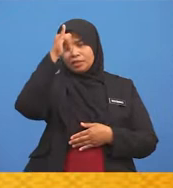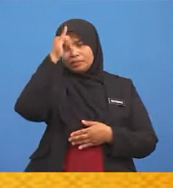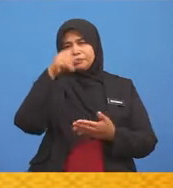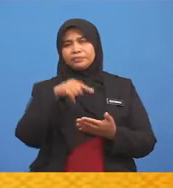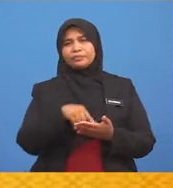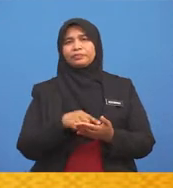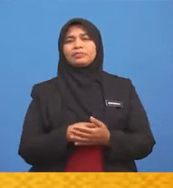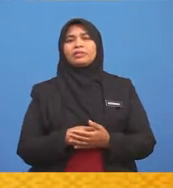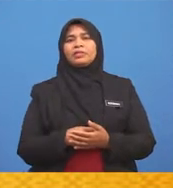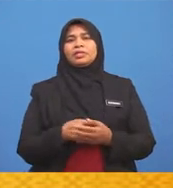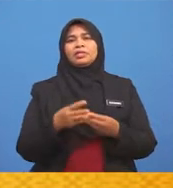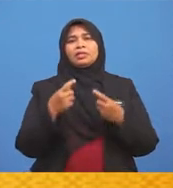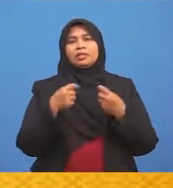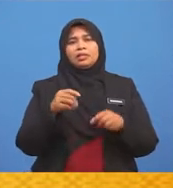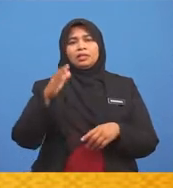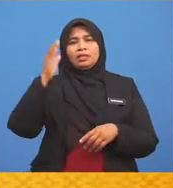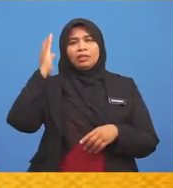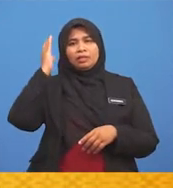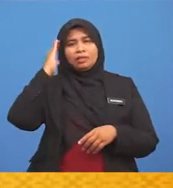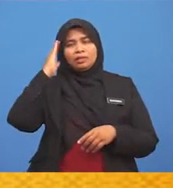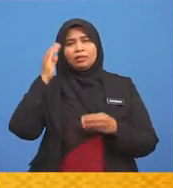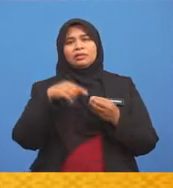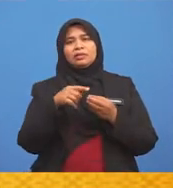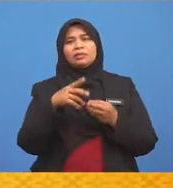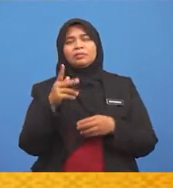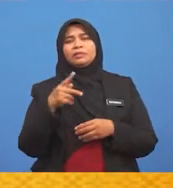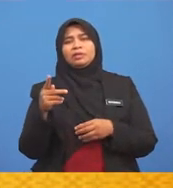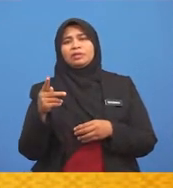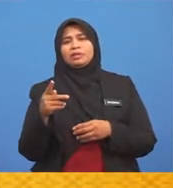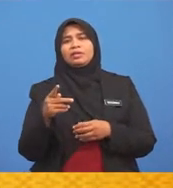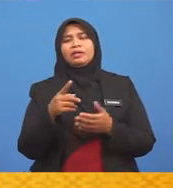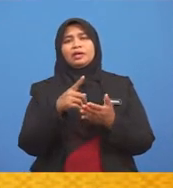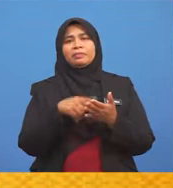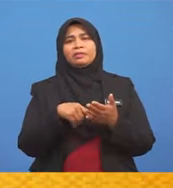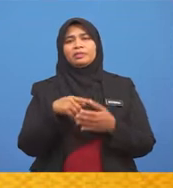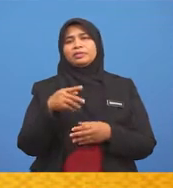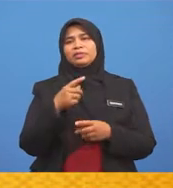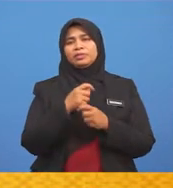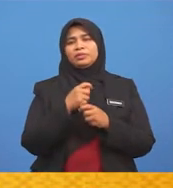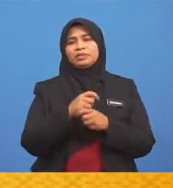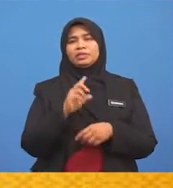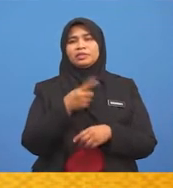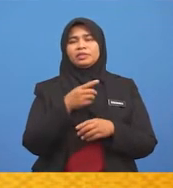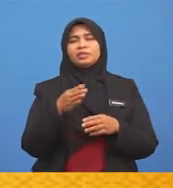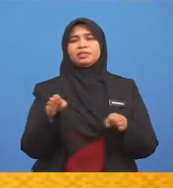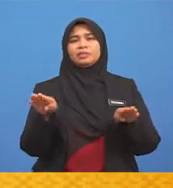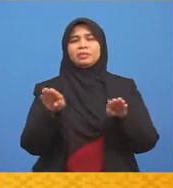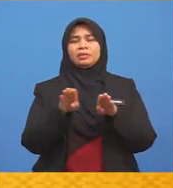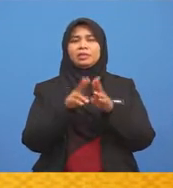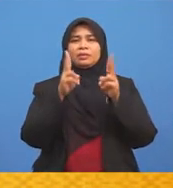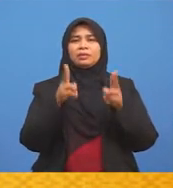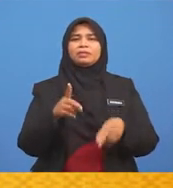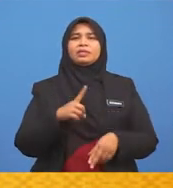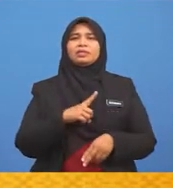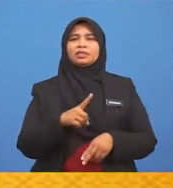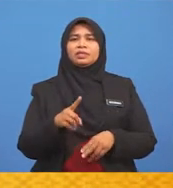mengetahui perkara-perkara berkaitan pengurusan harta anak yatim, apakah peranan kita sebagai umat Islam